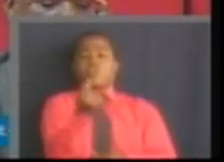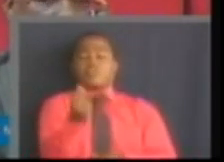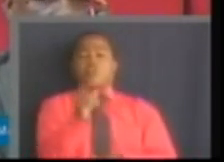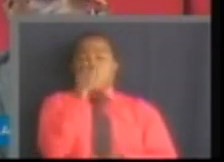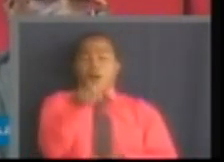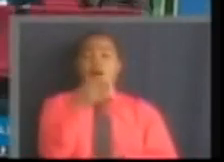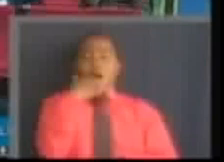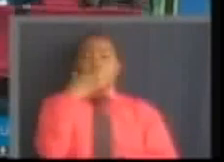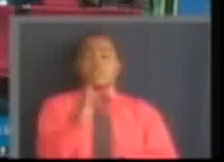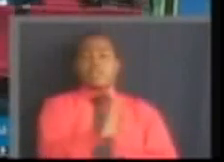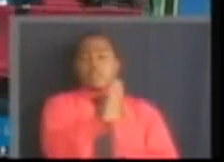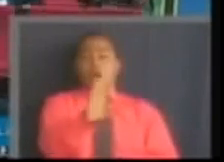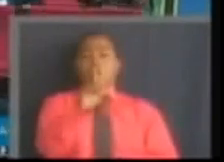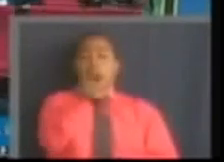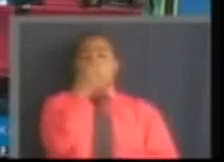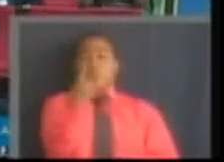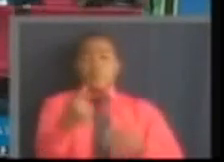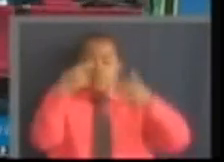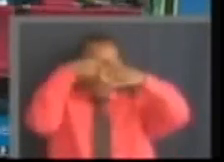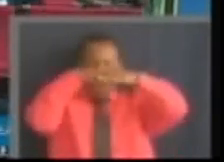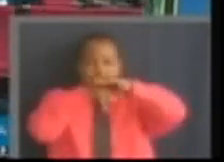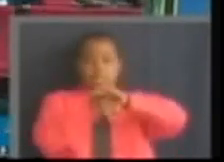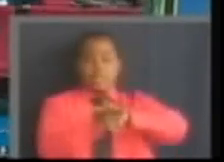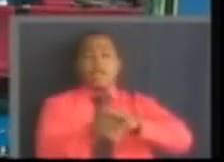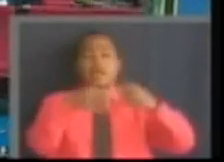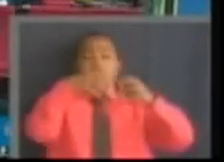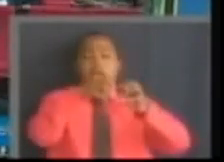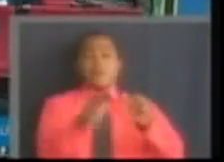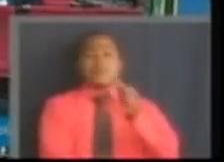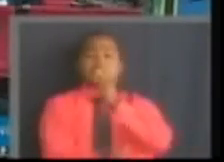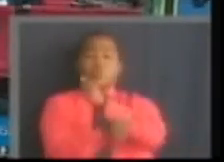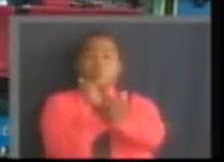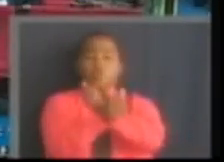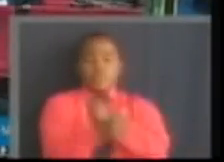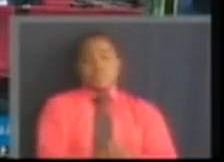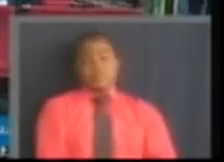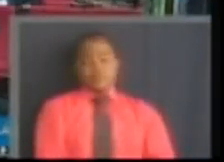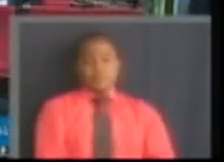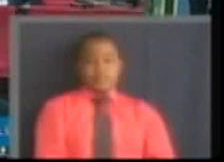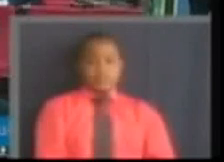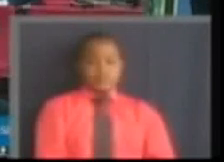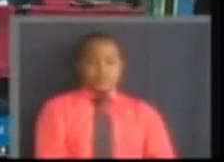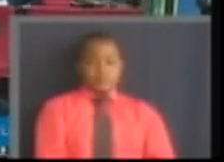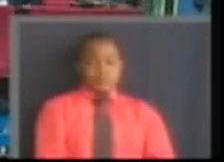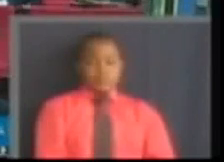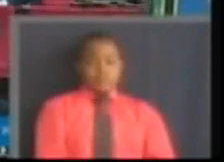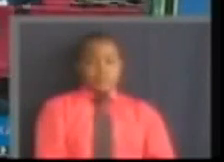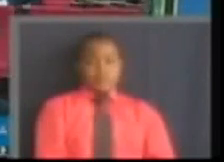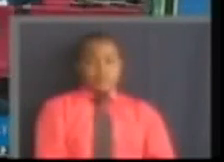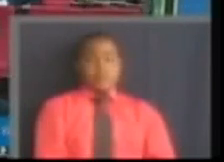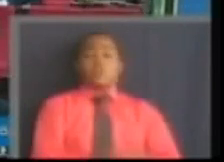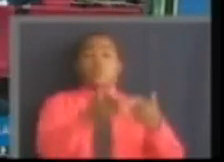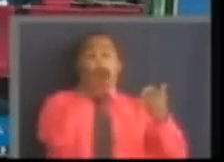wangalistahili na wao walau mmoja kuingia katika kamati ya uongozi. Mheshimiwa mwenyekiti, humu kuna watu wawili wamegombea